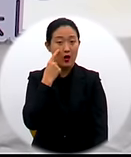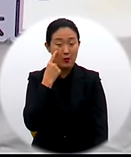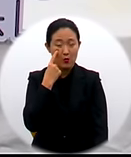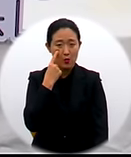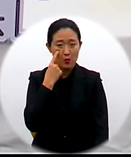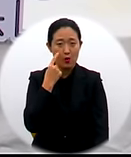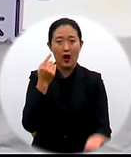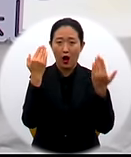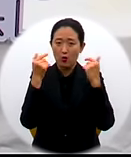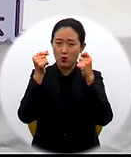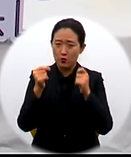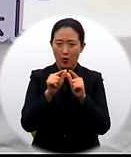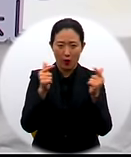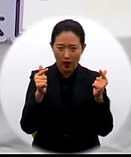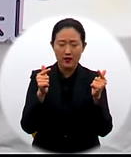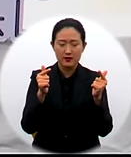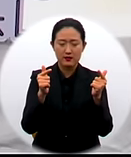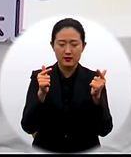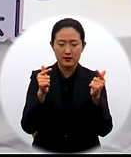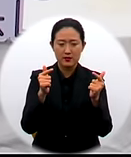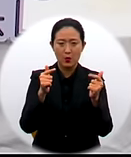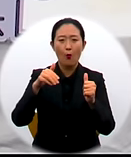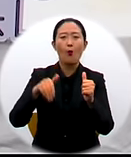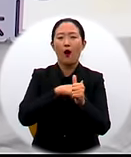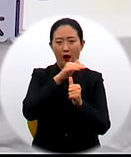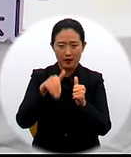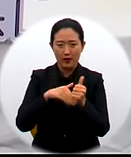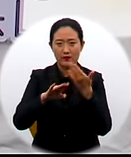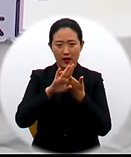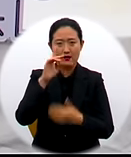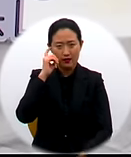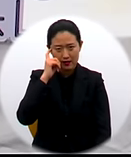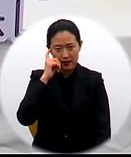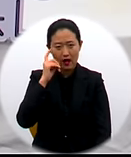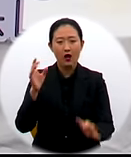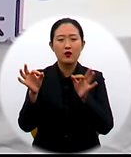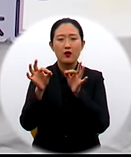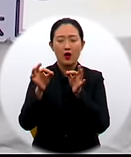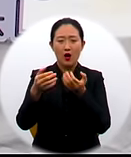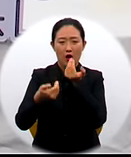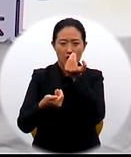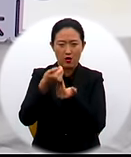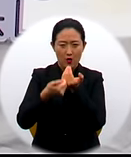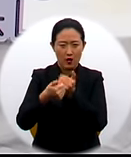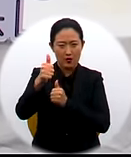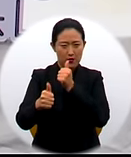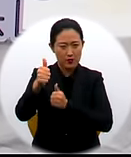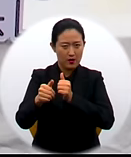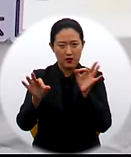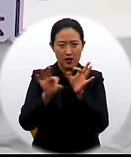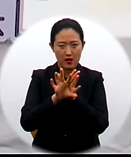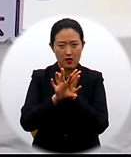거죠. 이렇게 되면 자연스럽게 기업과 산업의 경계가 사라집니다. 과거에는 어떤 산업에 진입하면 그